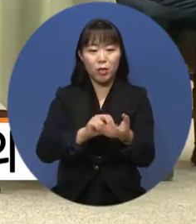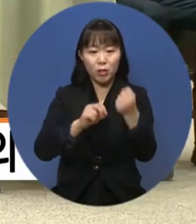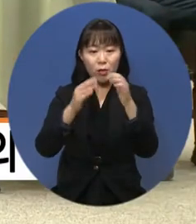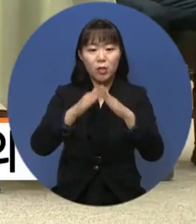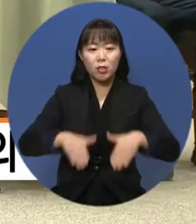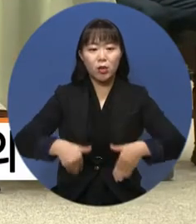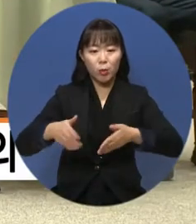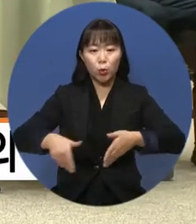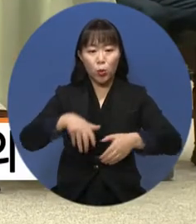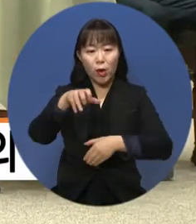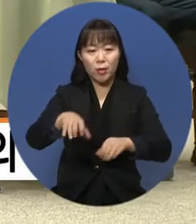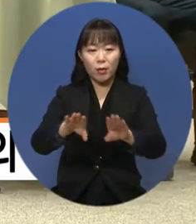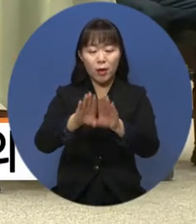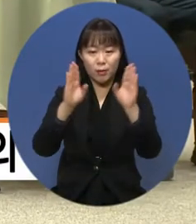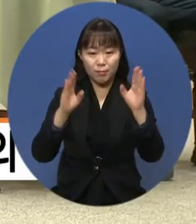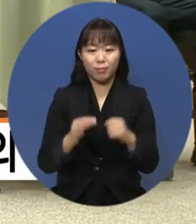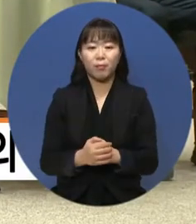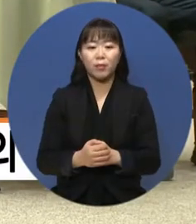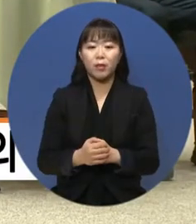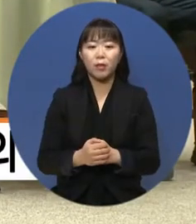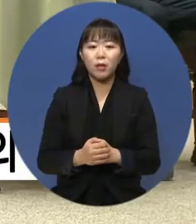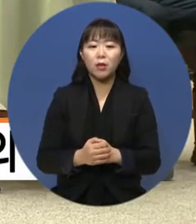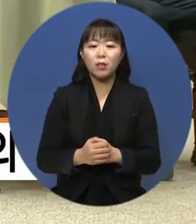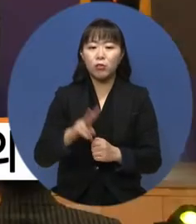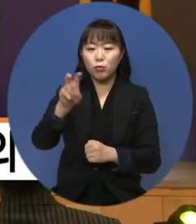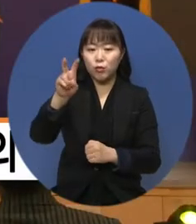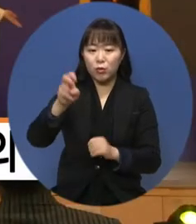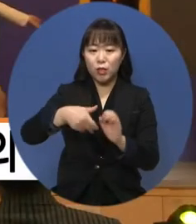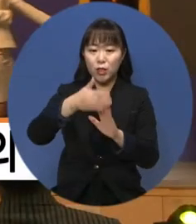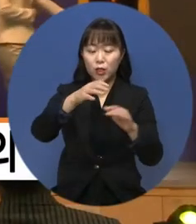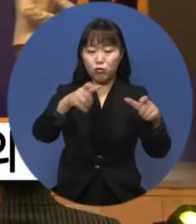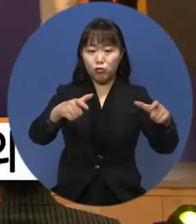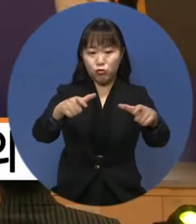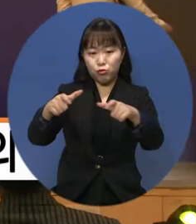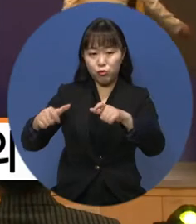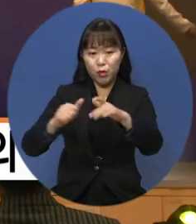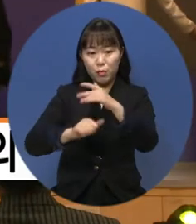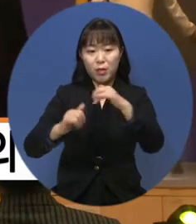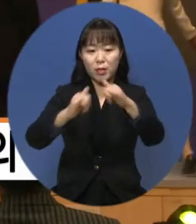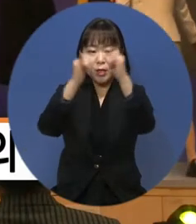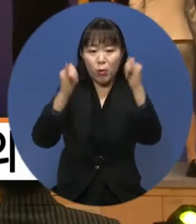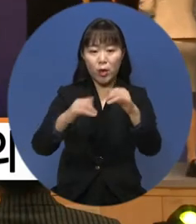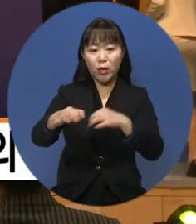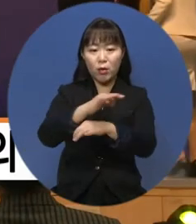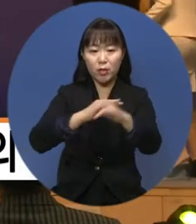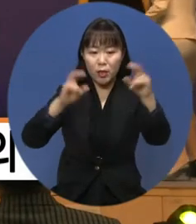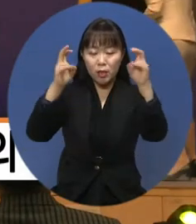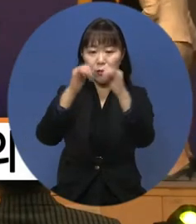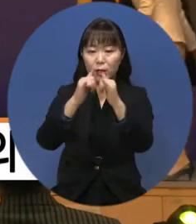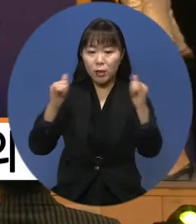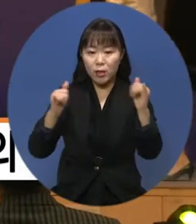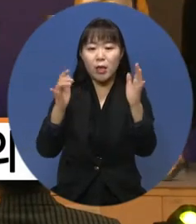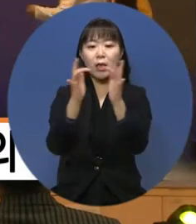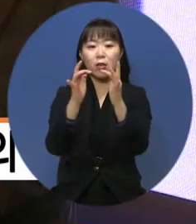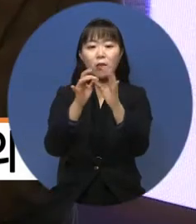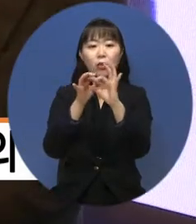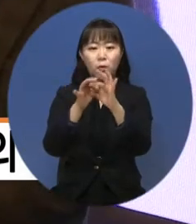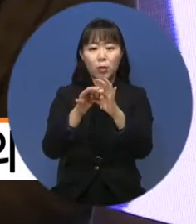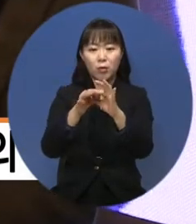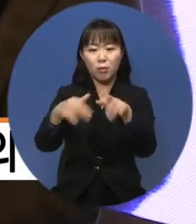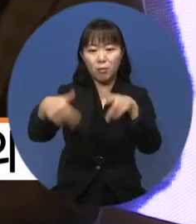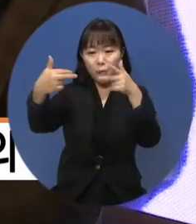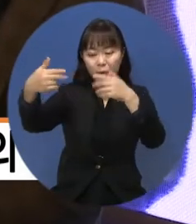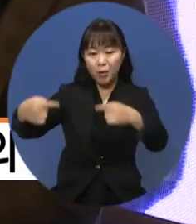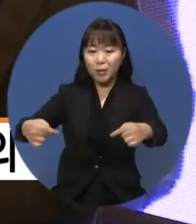도청에서 가진 행사에는 도내 22개 시군을 대표한 사회적 경제 기업인들이 온라인을 통해 화상으로